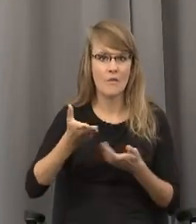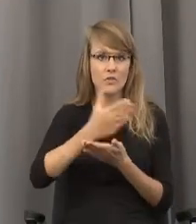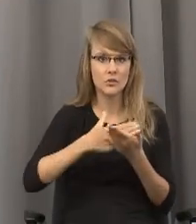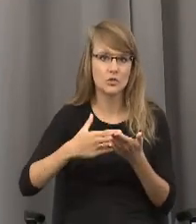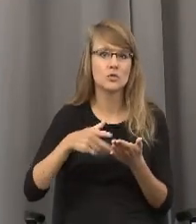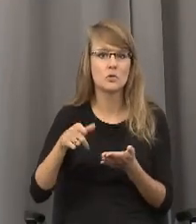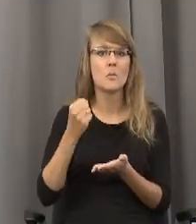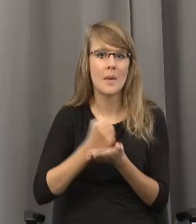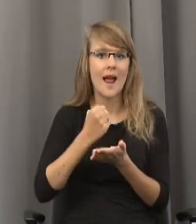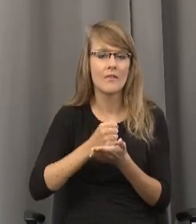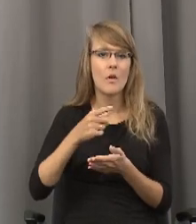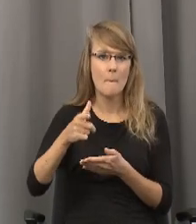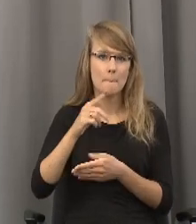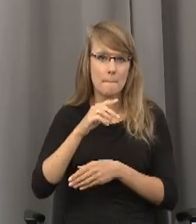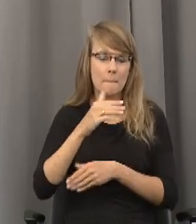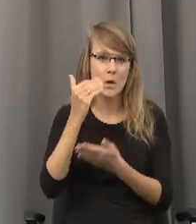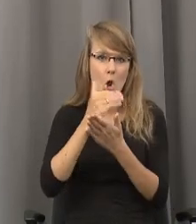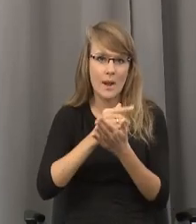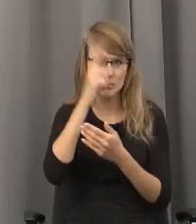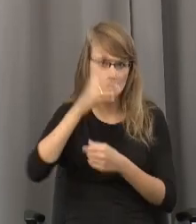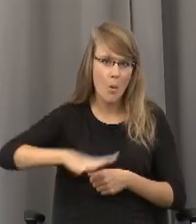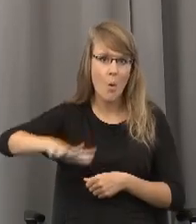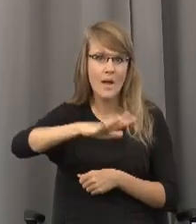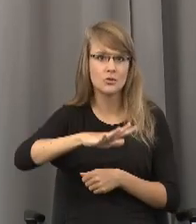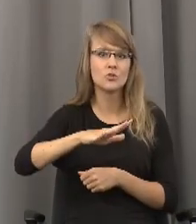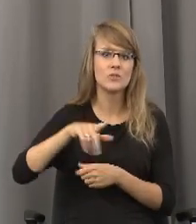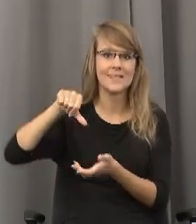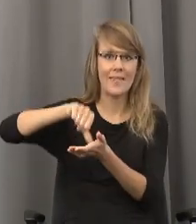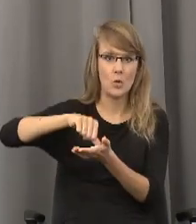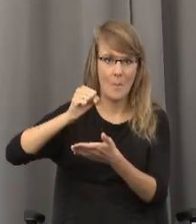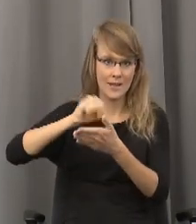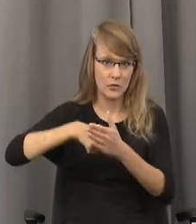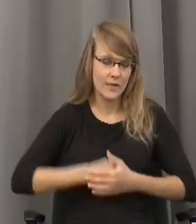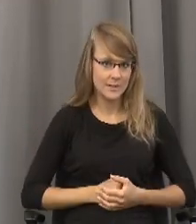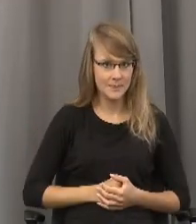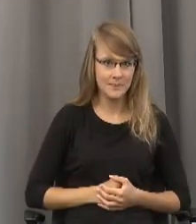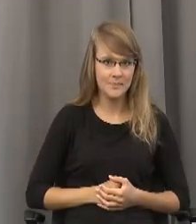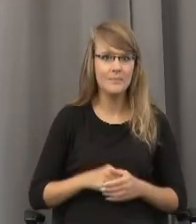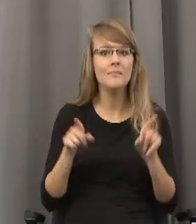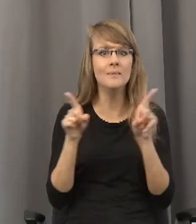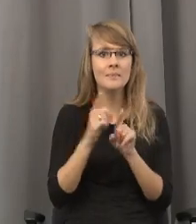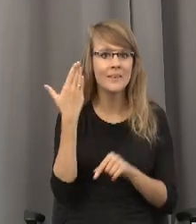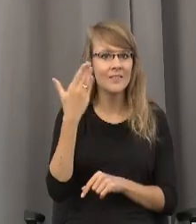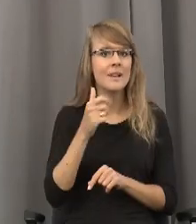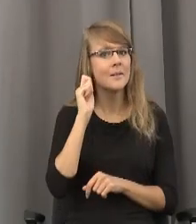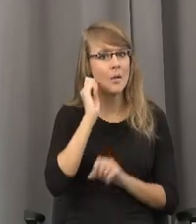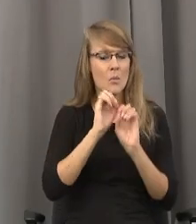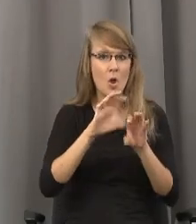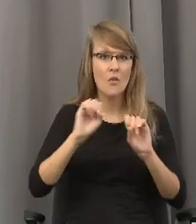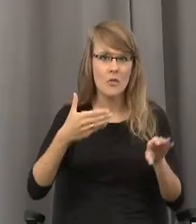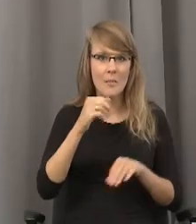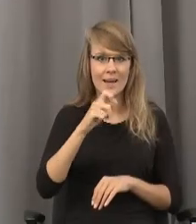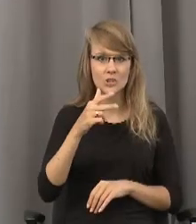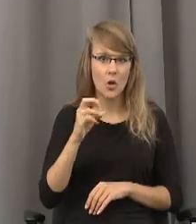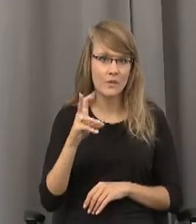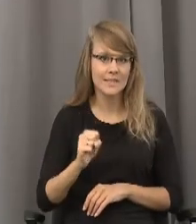Wdrażania Programów Społecznych Mazowieckiego Centrum. Szanowni Państwo, chciałbym także przywitać panią profesor Marię Barcikowską z